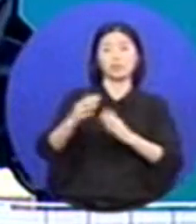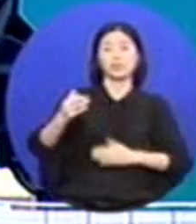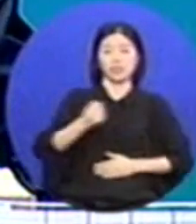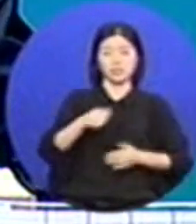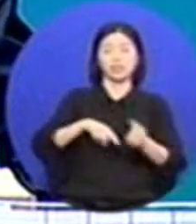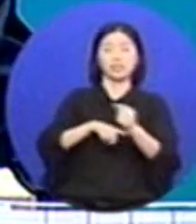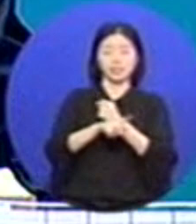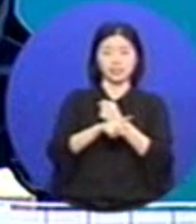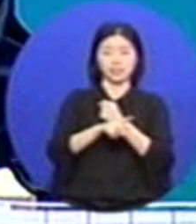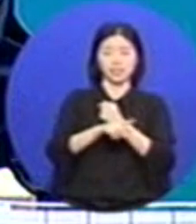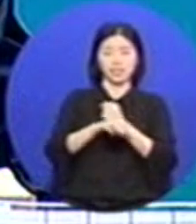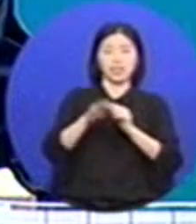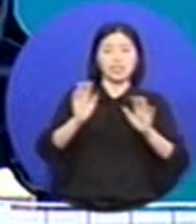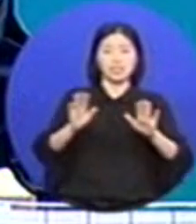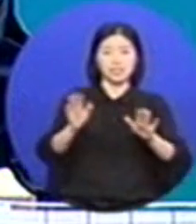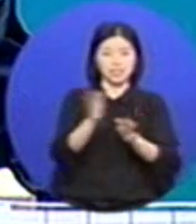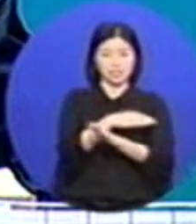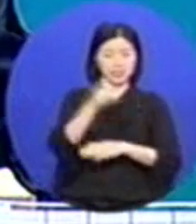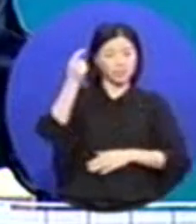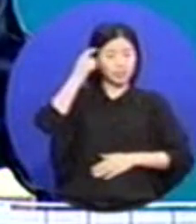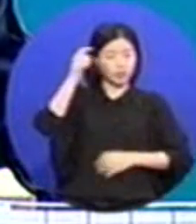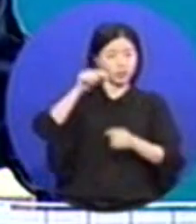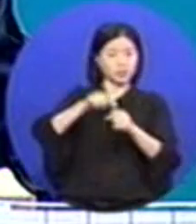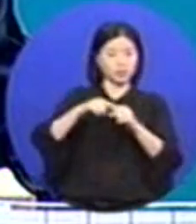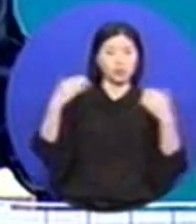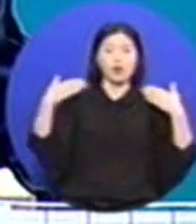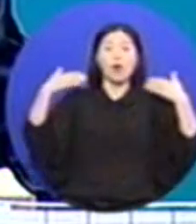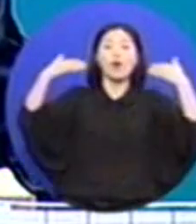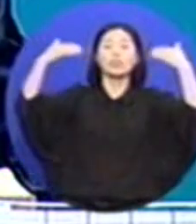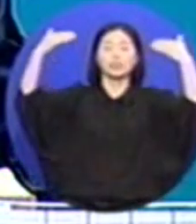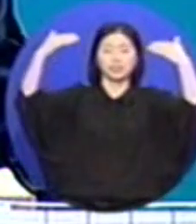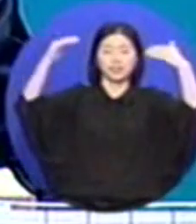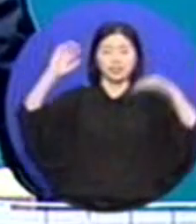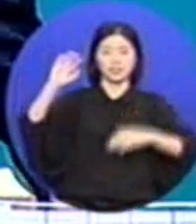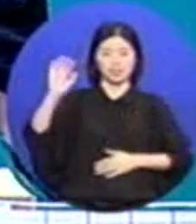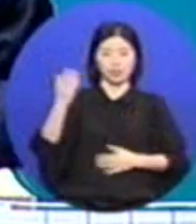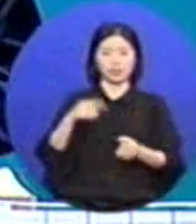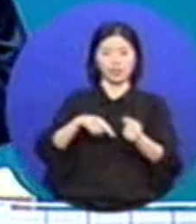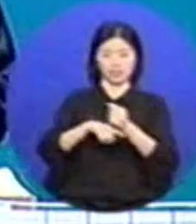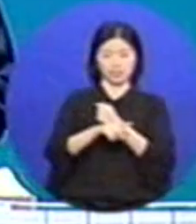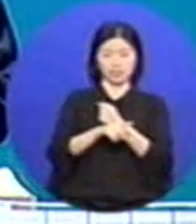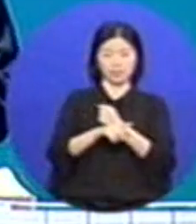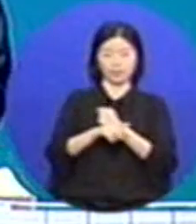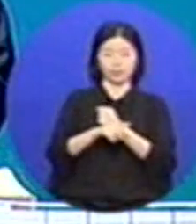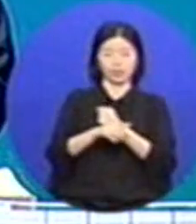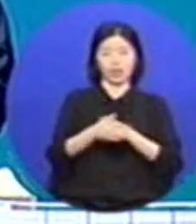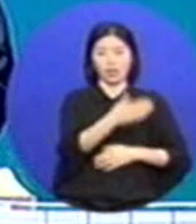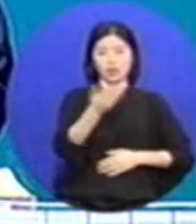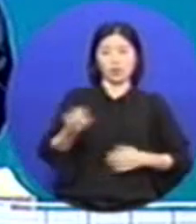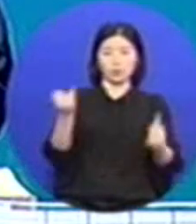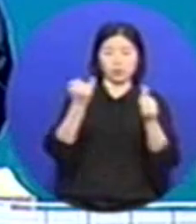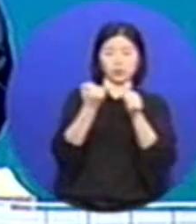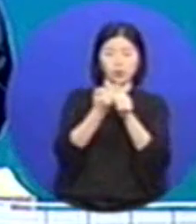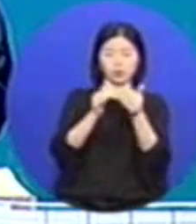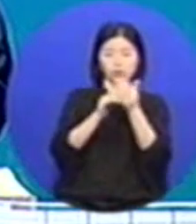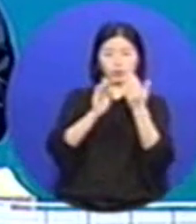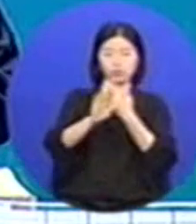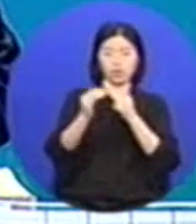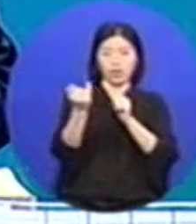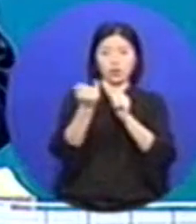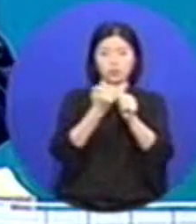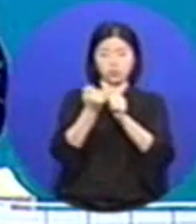이제는 정신적으로도 어른이 되었다는 뜻이에요 여러분 결혼해서 부부가 되었다는 말은